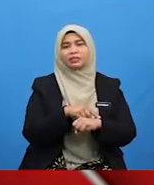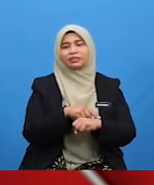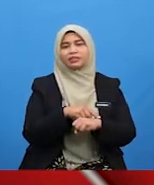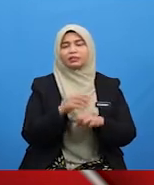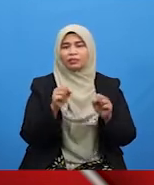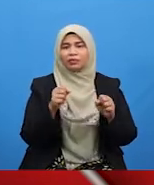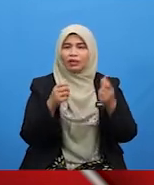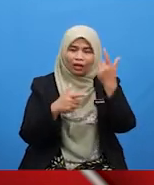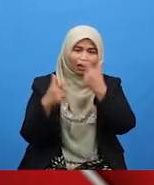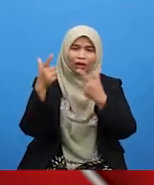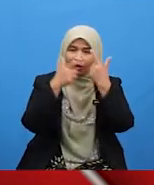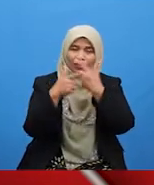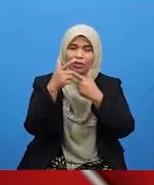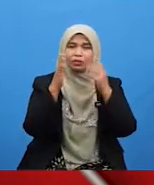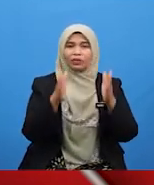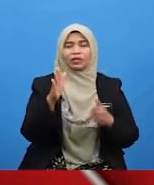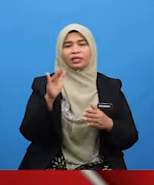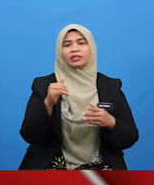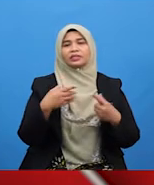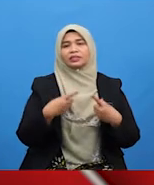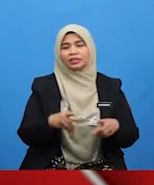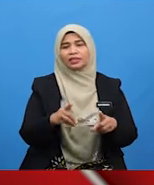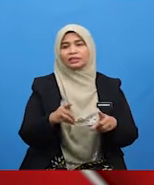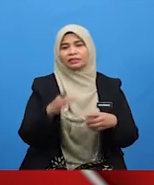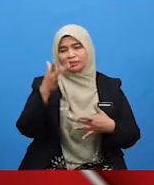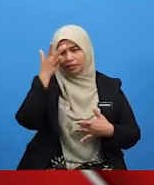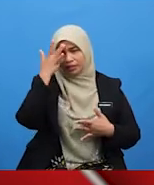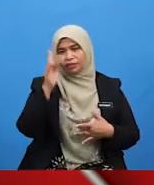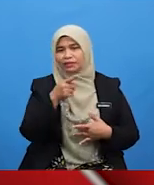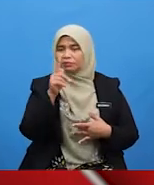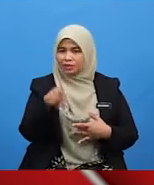sakit, kita perlu melakukannya.